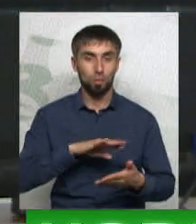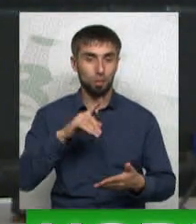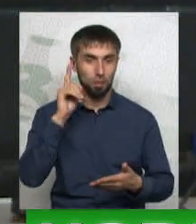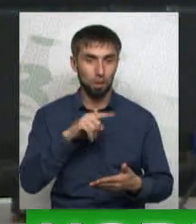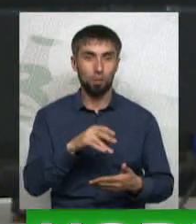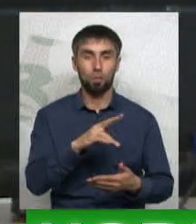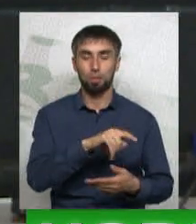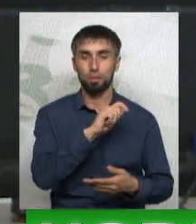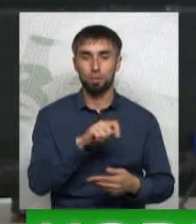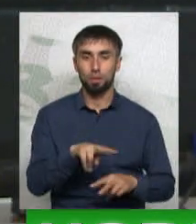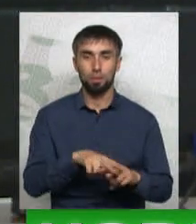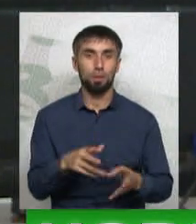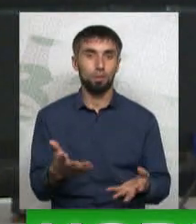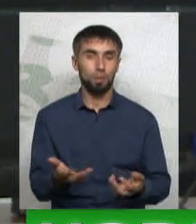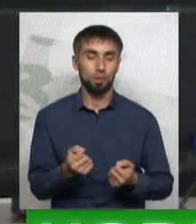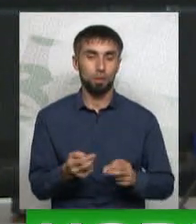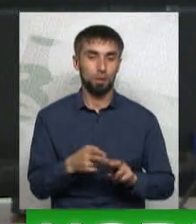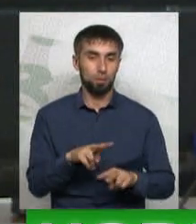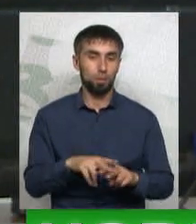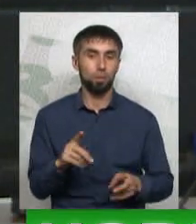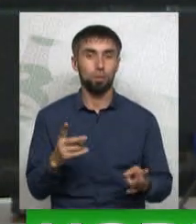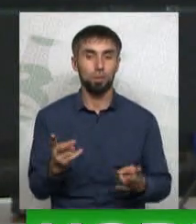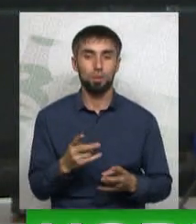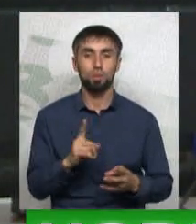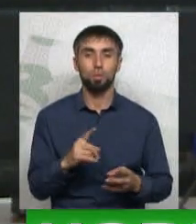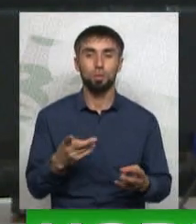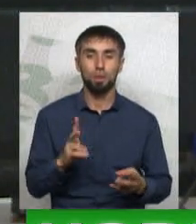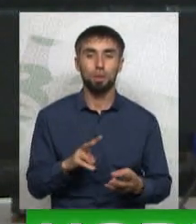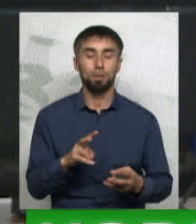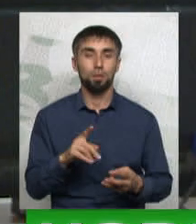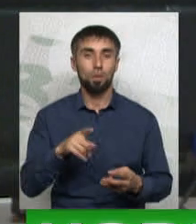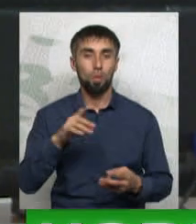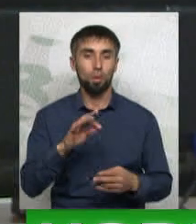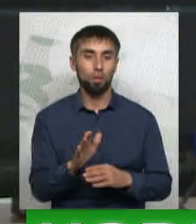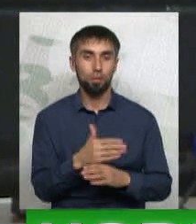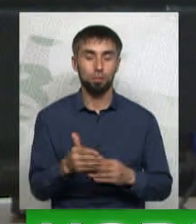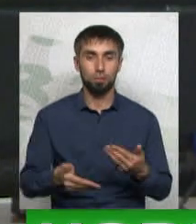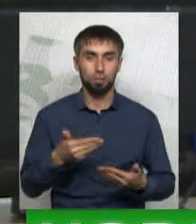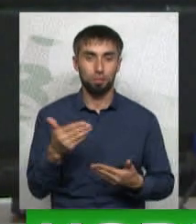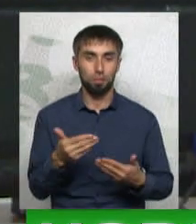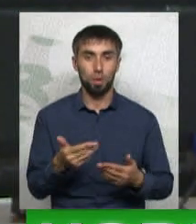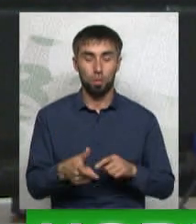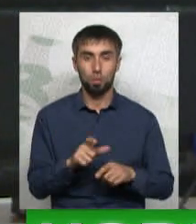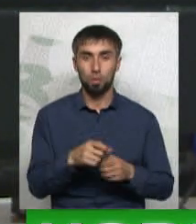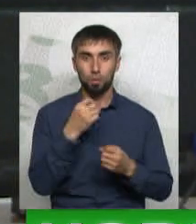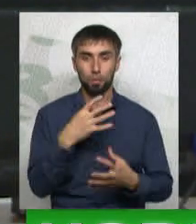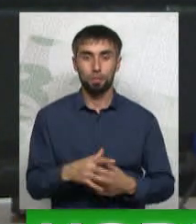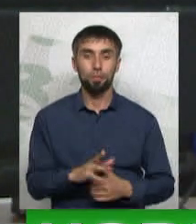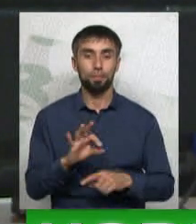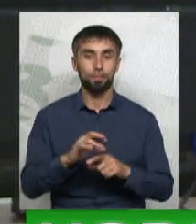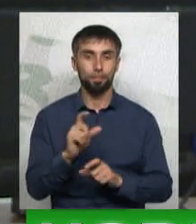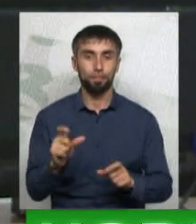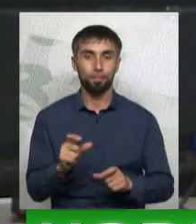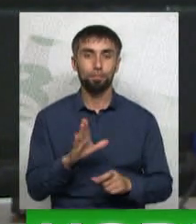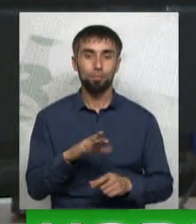хабяка, окос принять деш, окос дедезер, децедезер дар дам, косты деш, а водыш халч, гетер дик дыкос, смогж бор, наха,